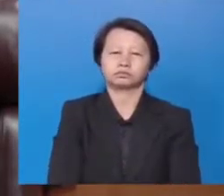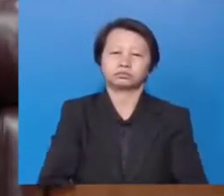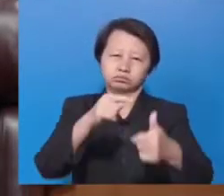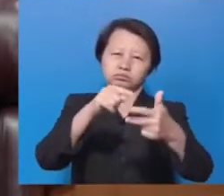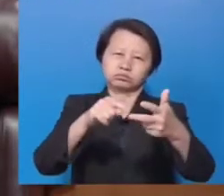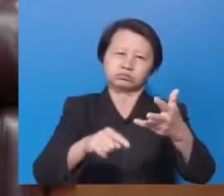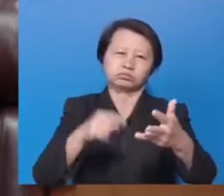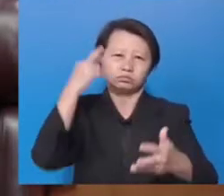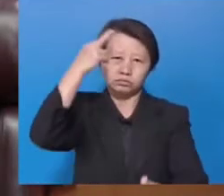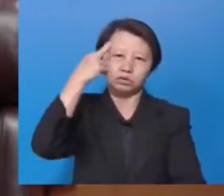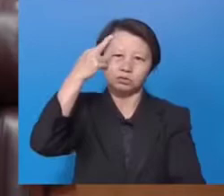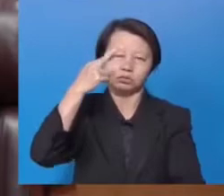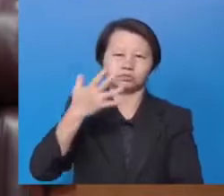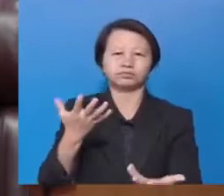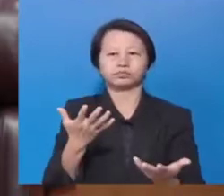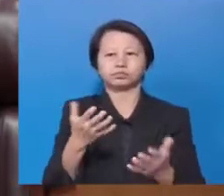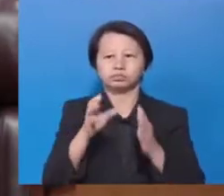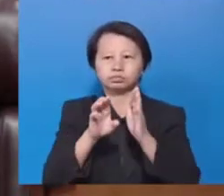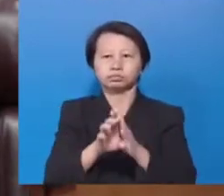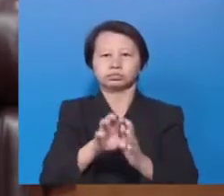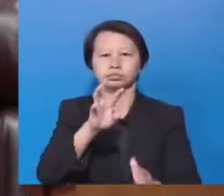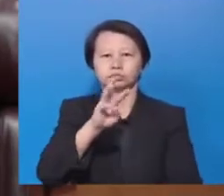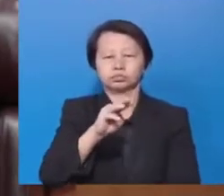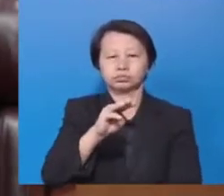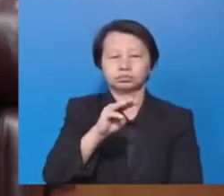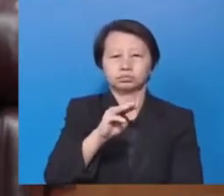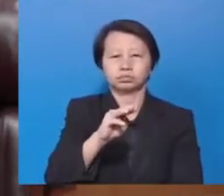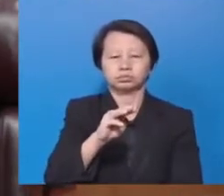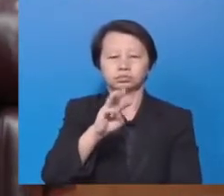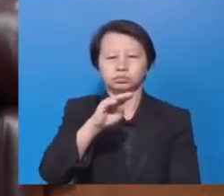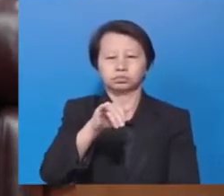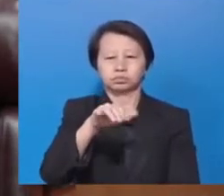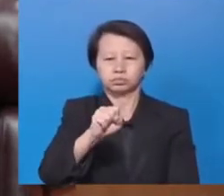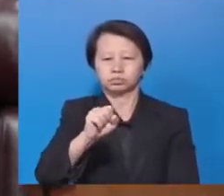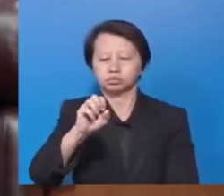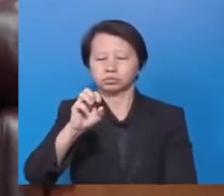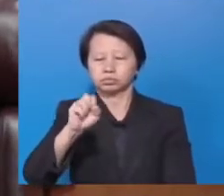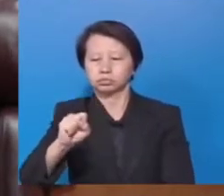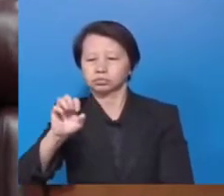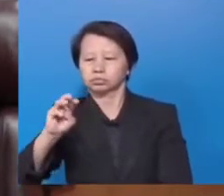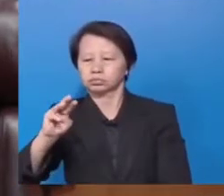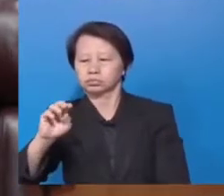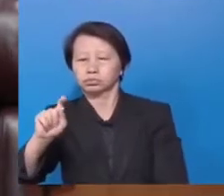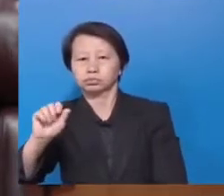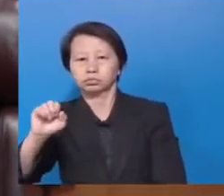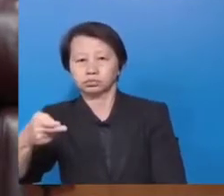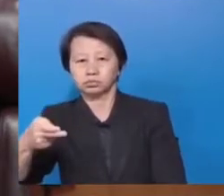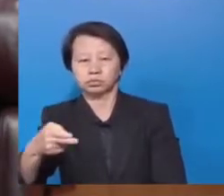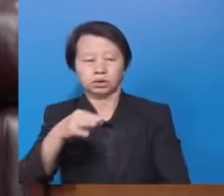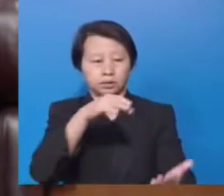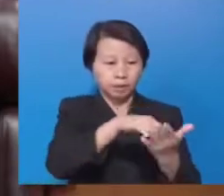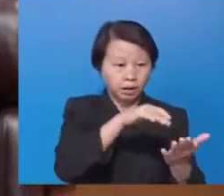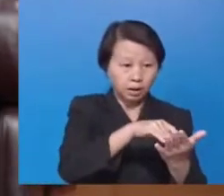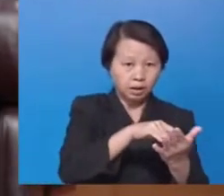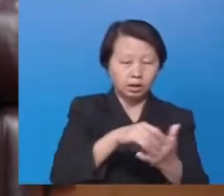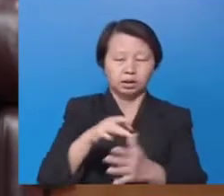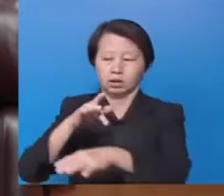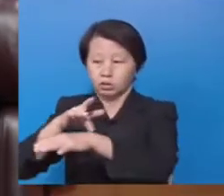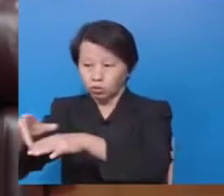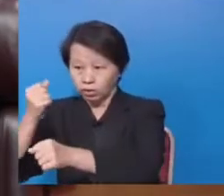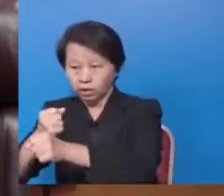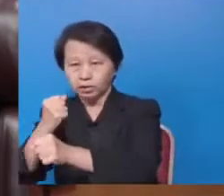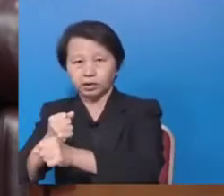di antara antaranya mishmash mismatch antara bidang pengajian dengan kekosongan jabatan yang